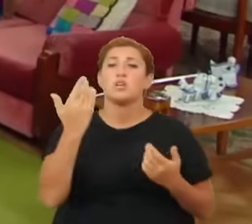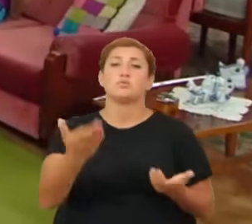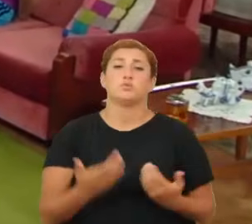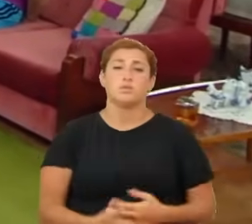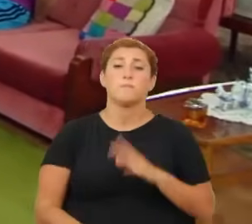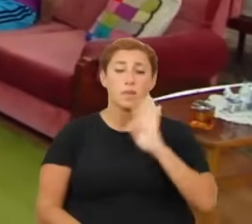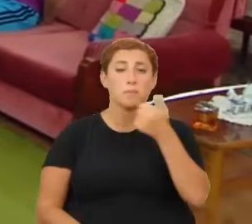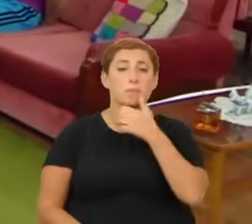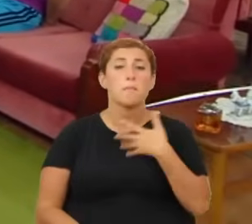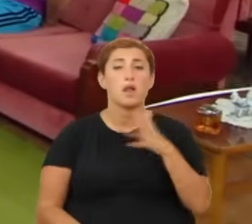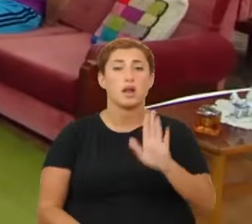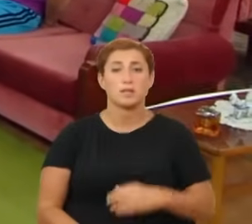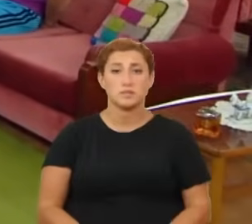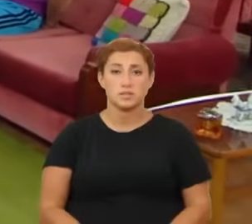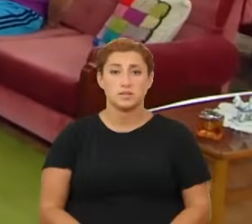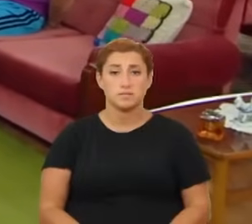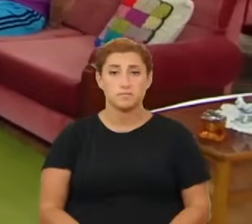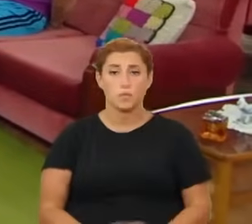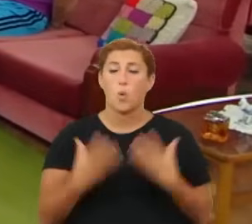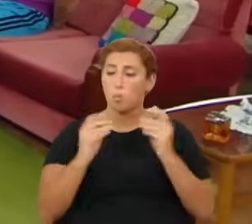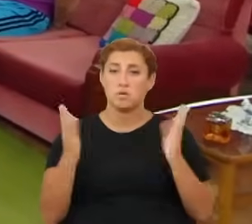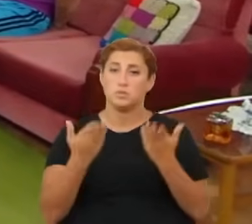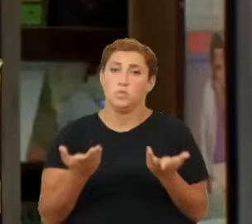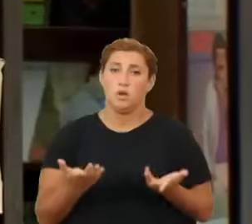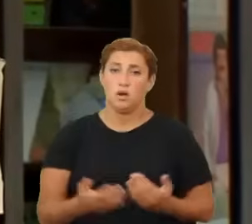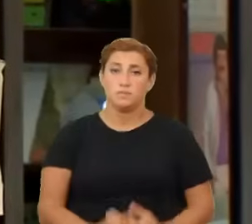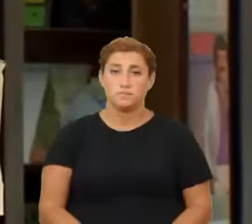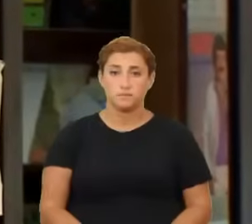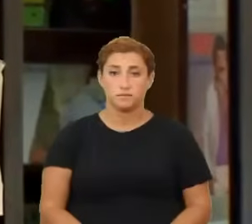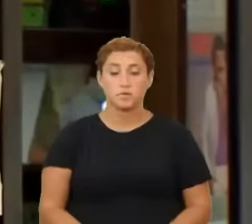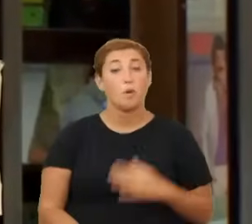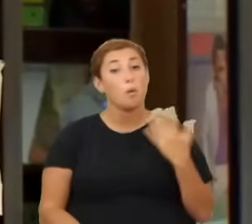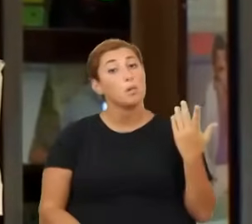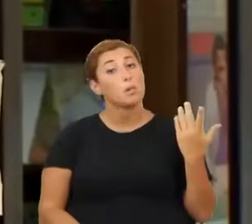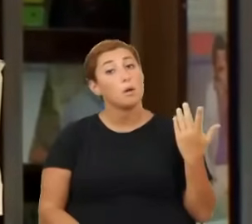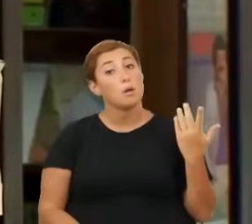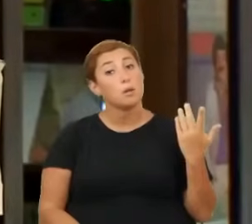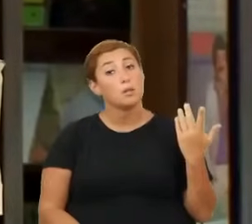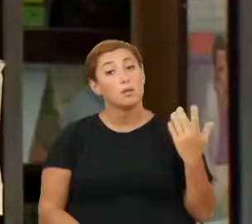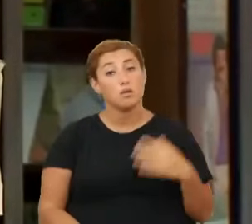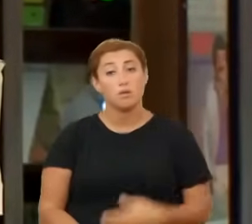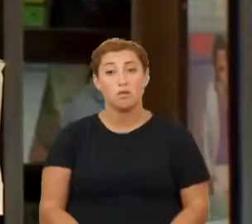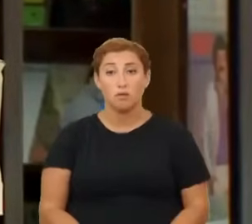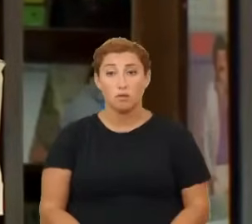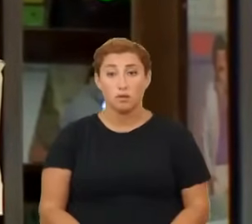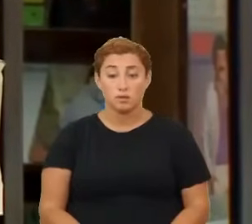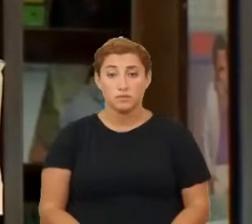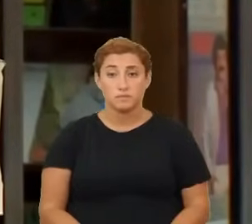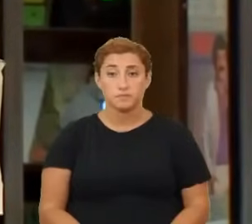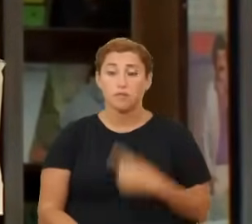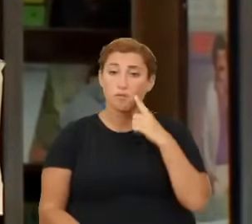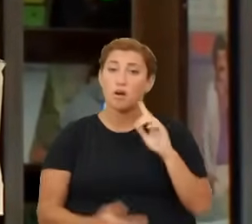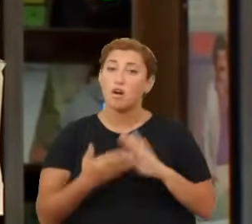ya. Tamam baba, merak etme sen. Olacak şey diyor. Allah Allah.